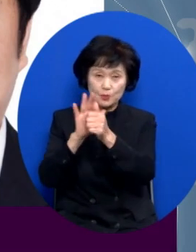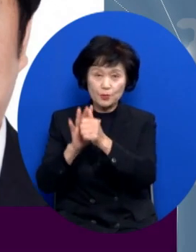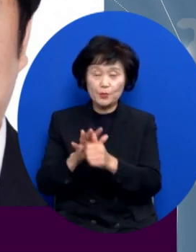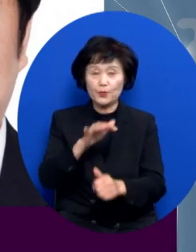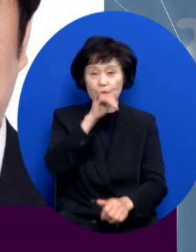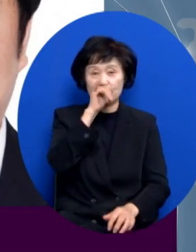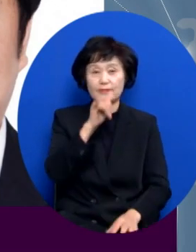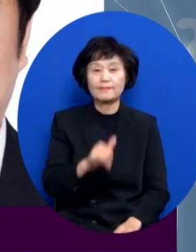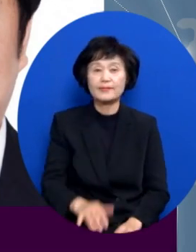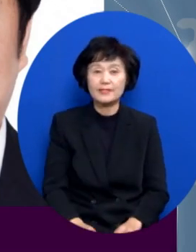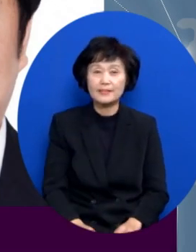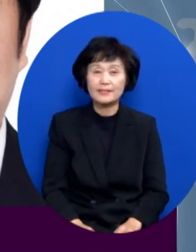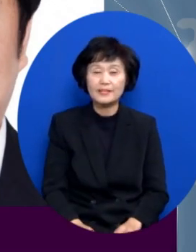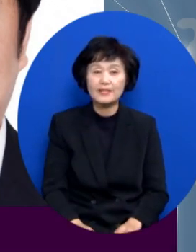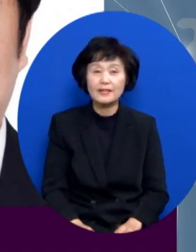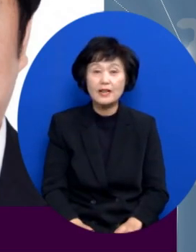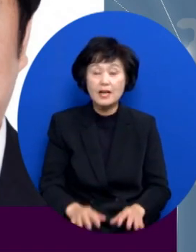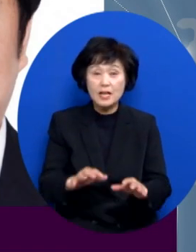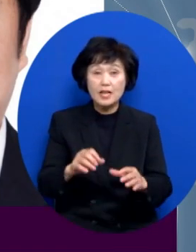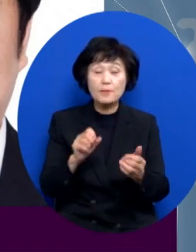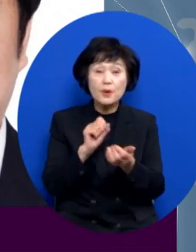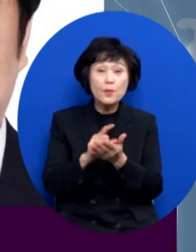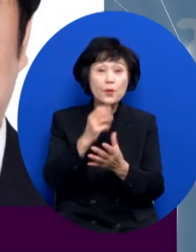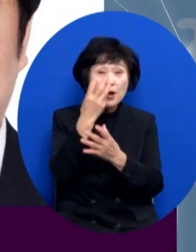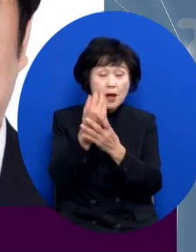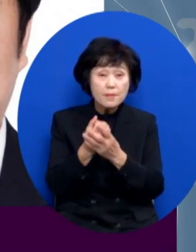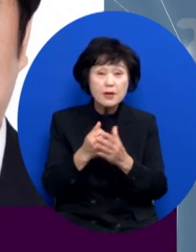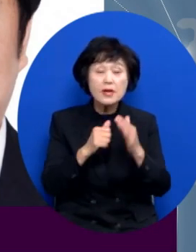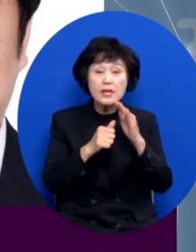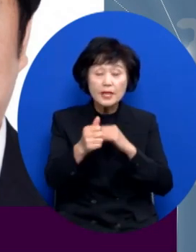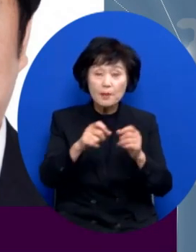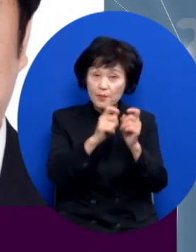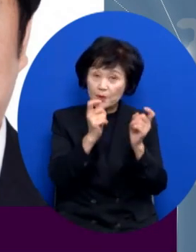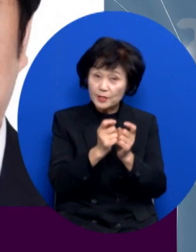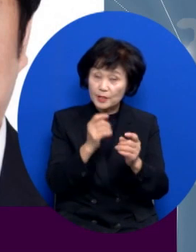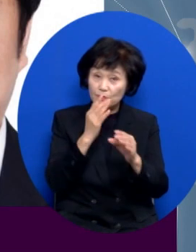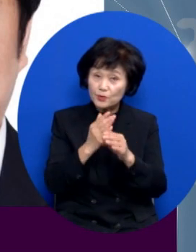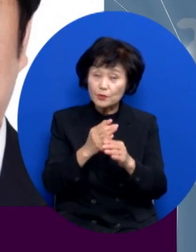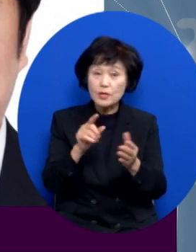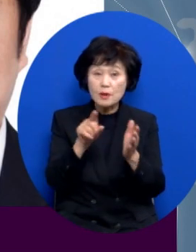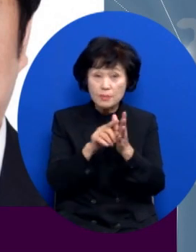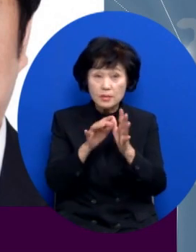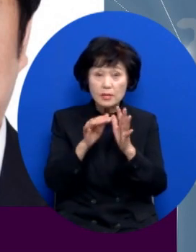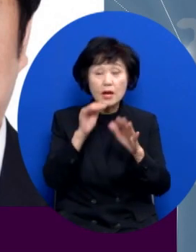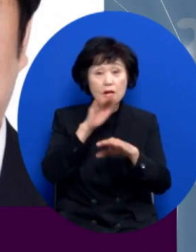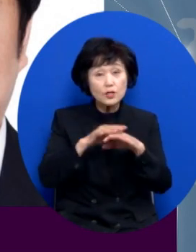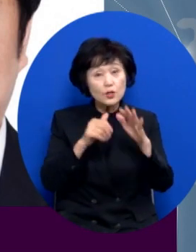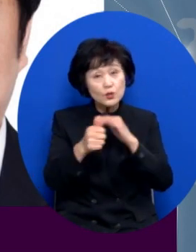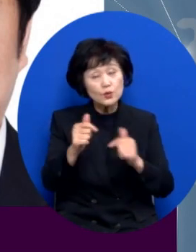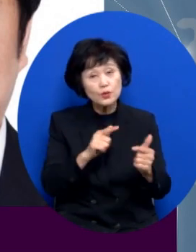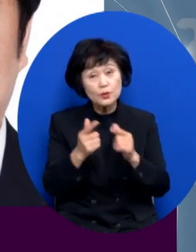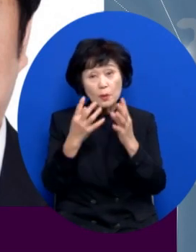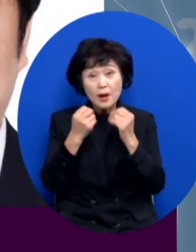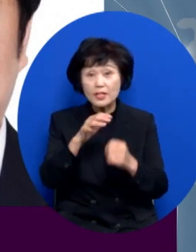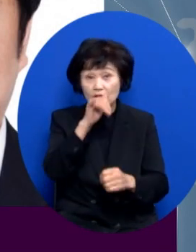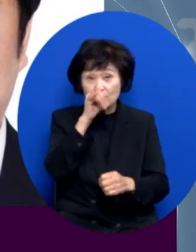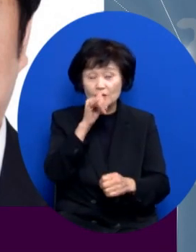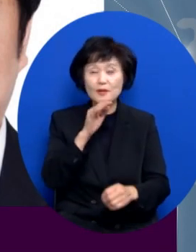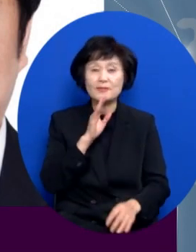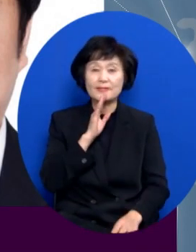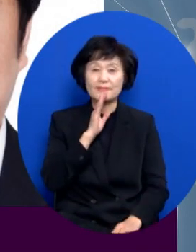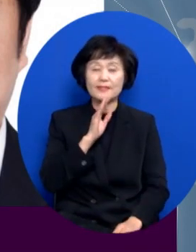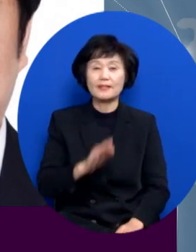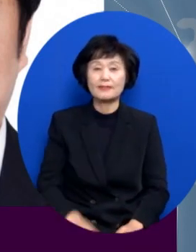있습니다 네 이번 월드컵 대표팀 선수 가운데 크리스천 선수들도 상당히 많이 있다고 들었는데 어떤 선수들이 있습니까